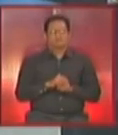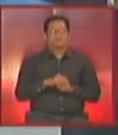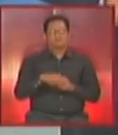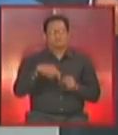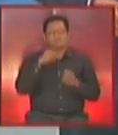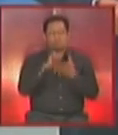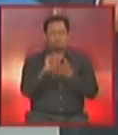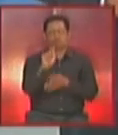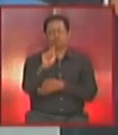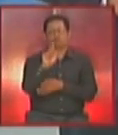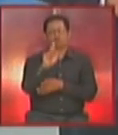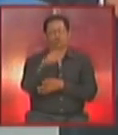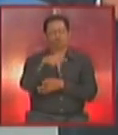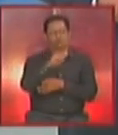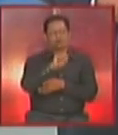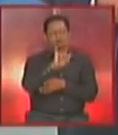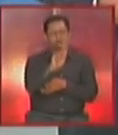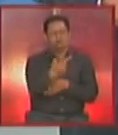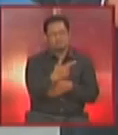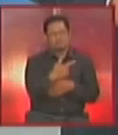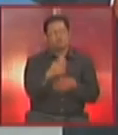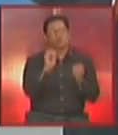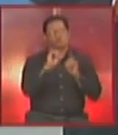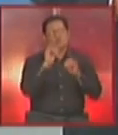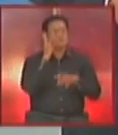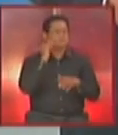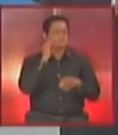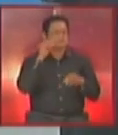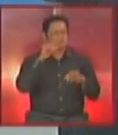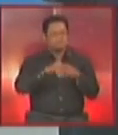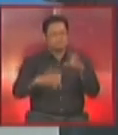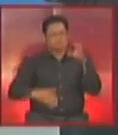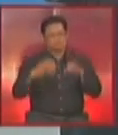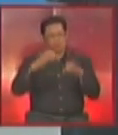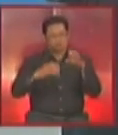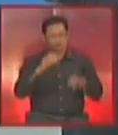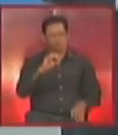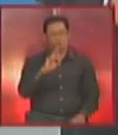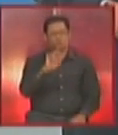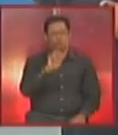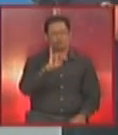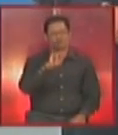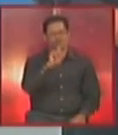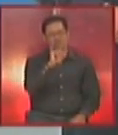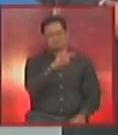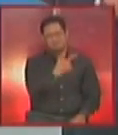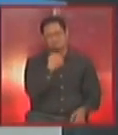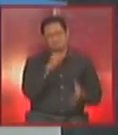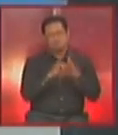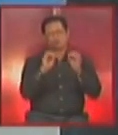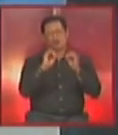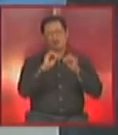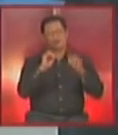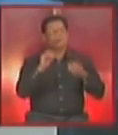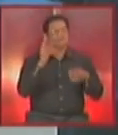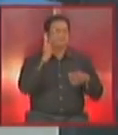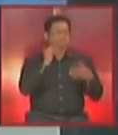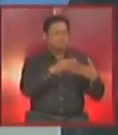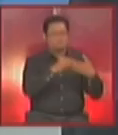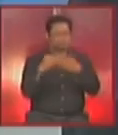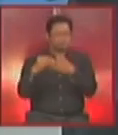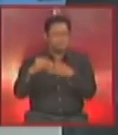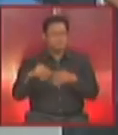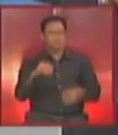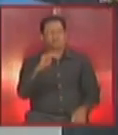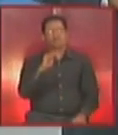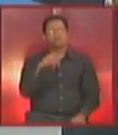Tupasing, ang kawalan ng karanasan sa korte. Kwebasing, ang kawalan ng duda sa kanyang legal skills. Driloning, ang